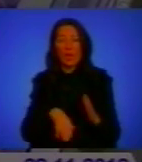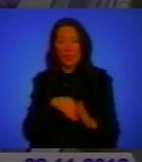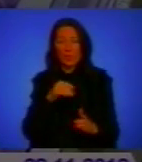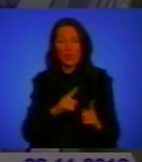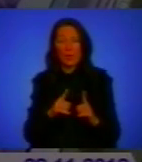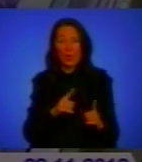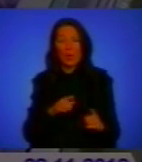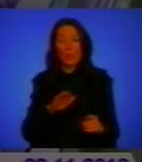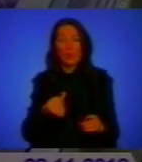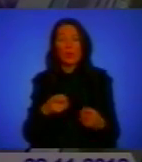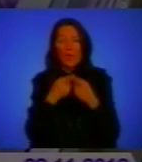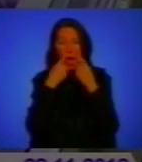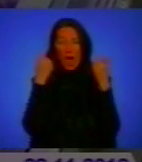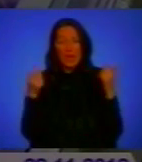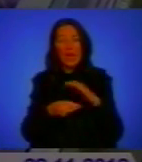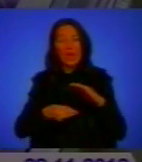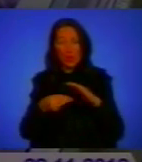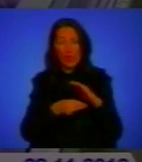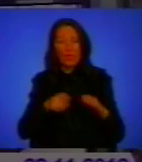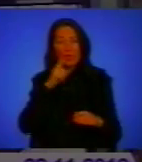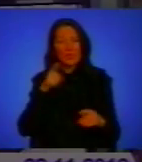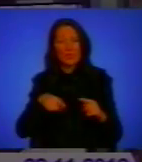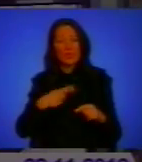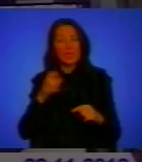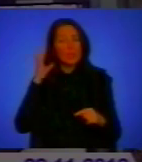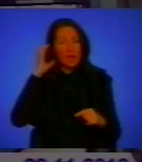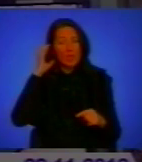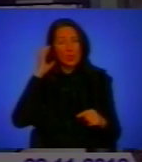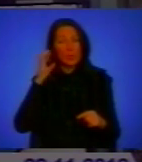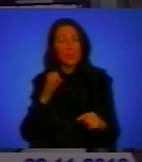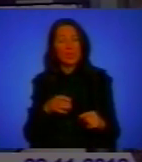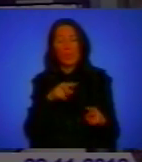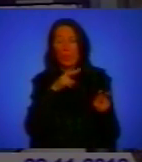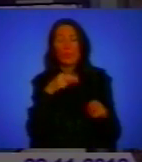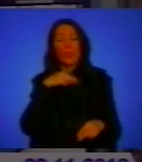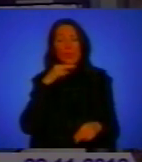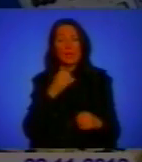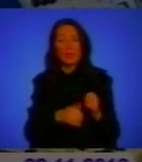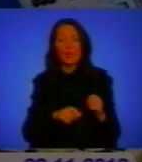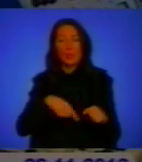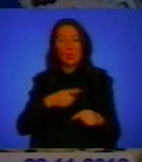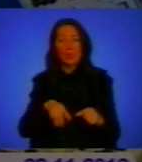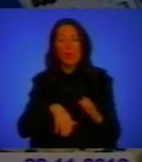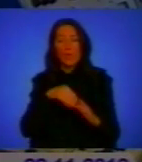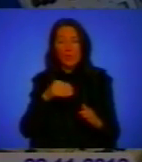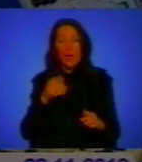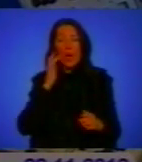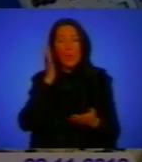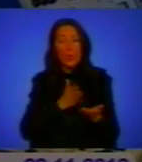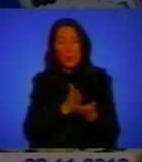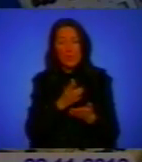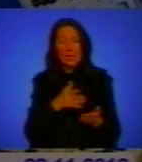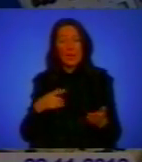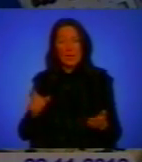агітували українців через радіоприймачі. В Державному комітеті телебачення та радіомовлення помітили, з кожними наступними виборами політики все активніше